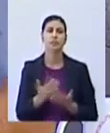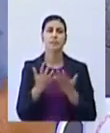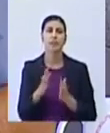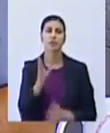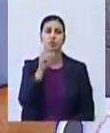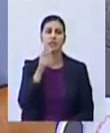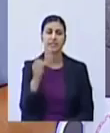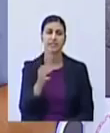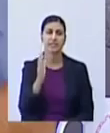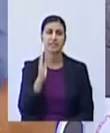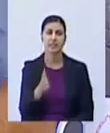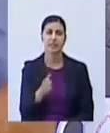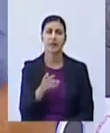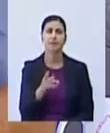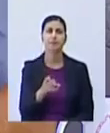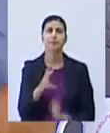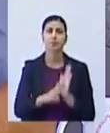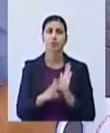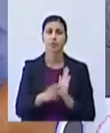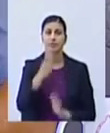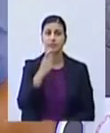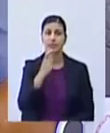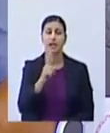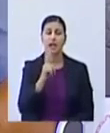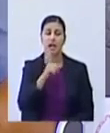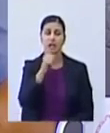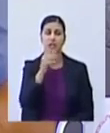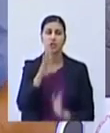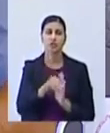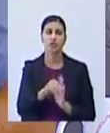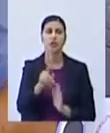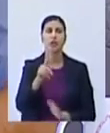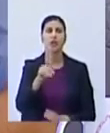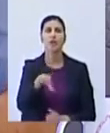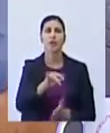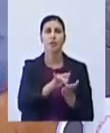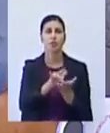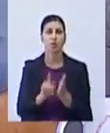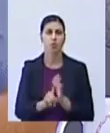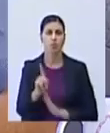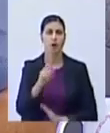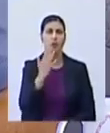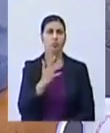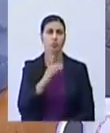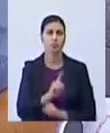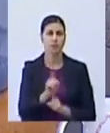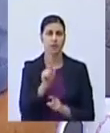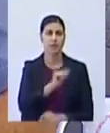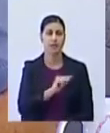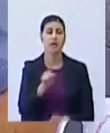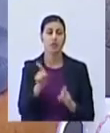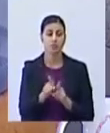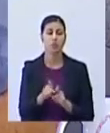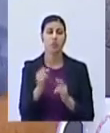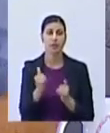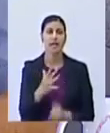როდესაც მათ ცხოვრების ინტერესი ექნება. ხო, მან იცის 80 წლის ასაკში გადახედეთ, საზოგადოებრივ 80 წლის მერე იწყება მოგზაურობა ქვეყანაში. ამიტომ ყოველ 80